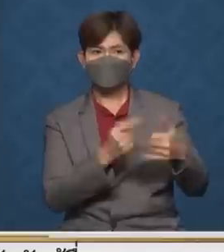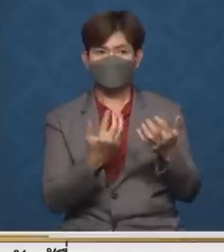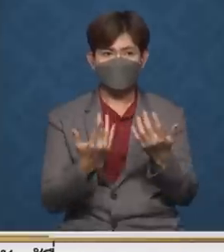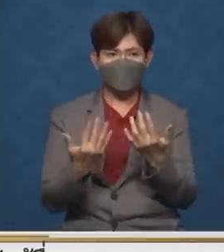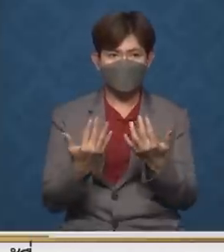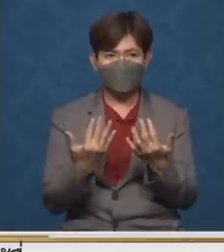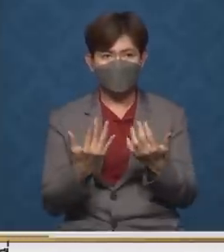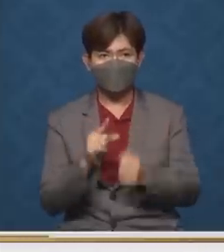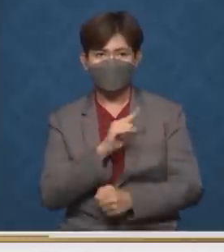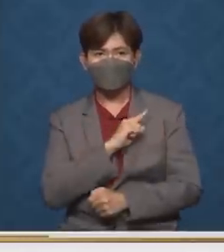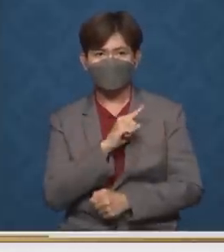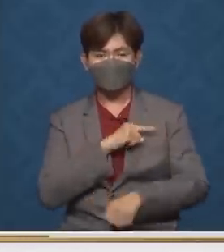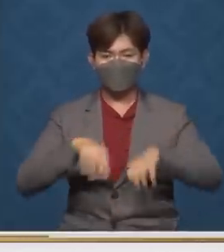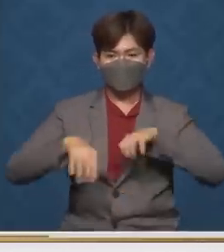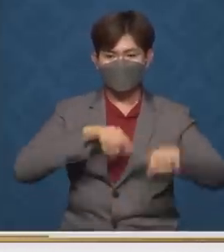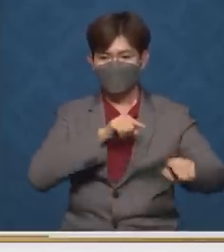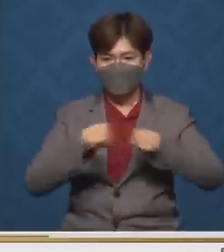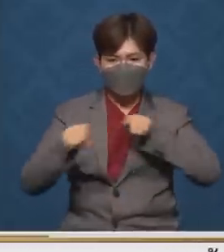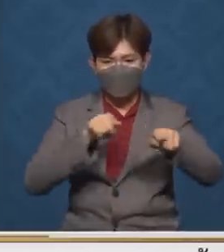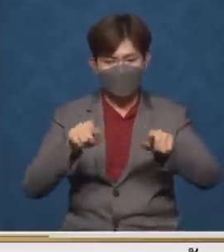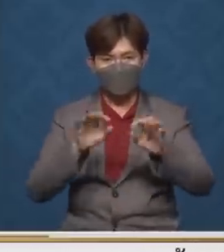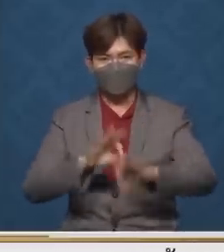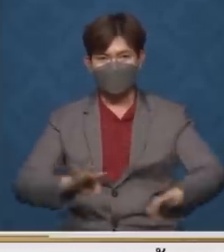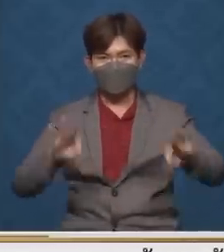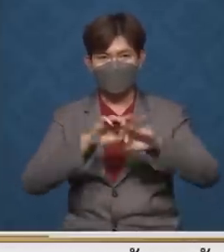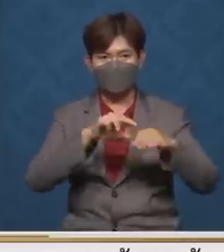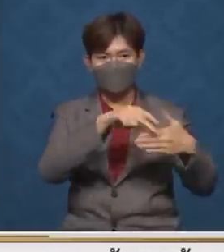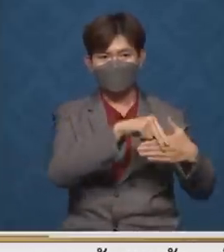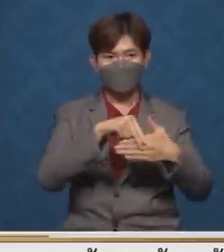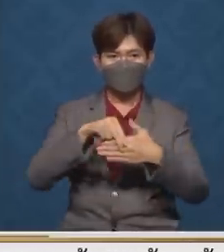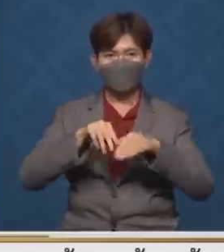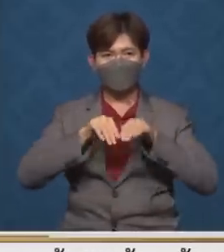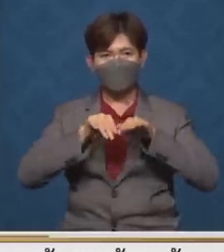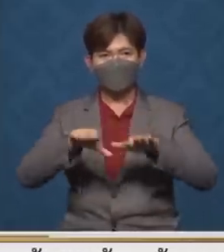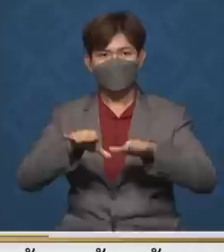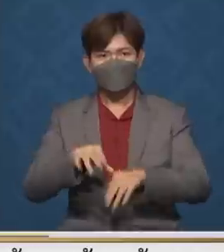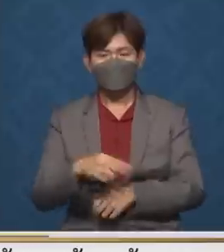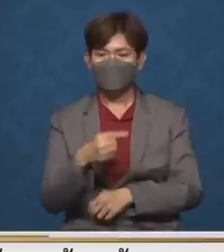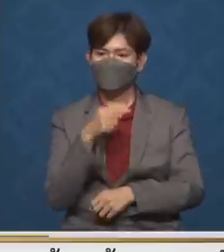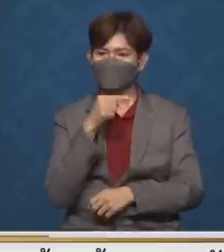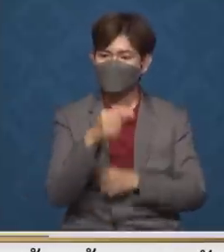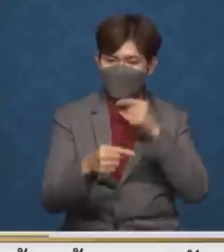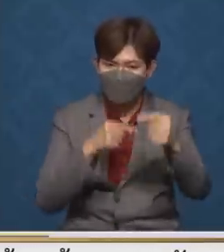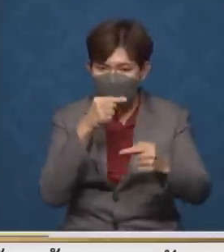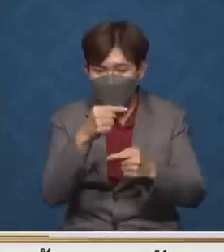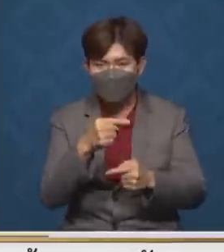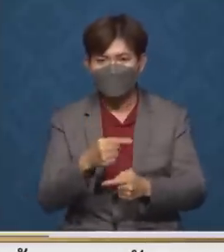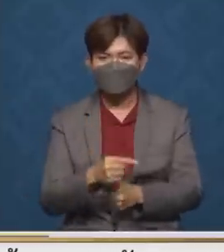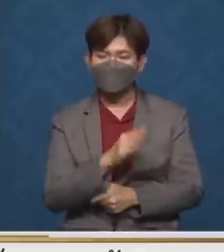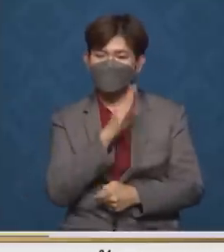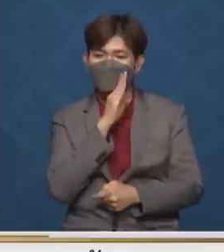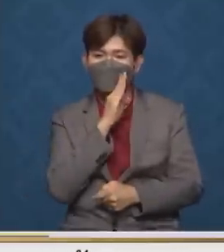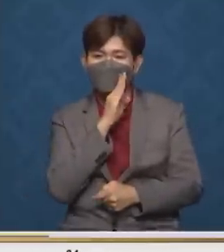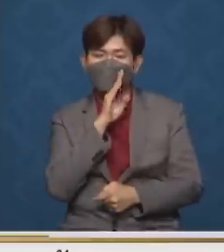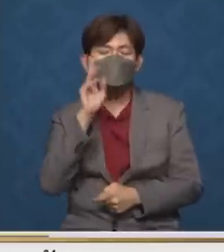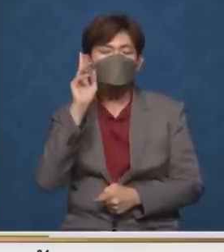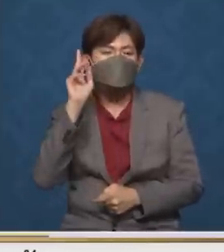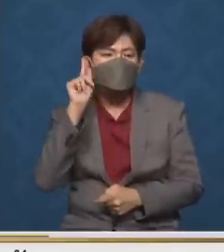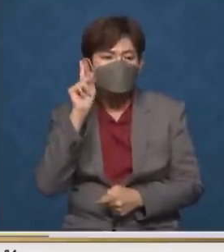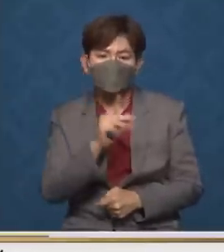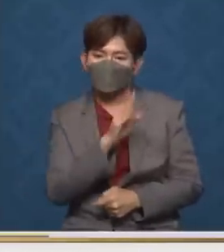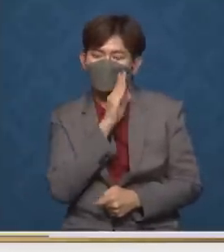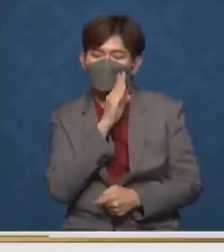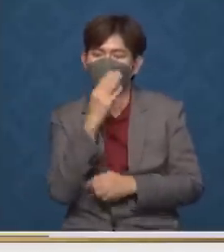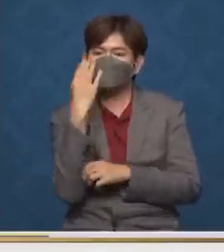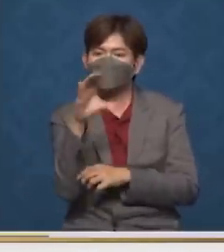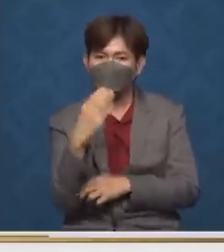วกลางตัวการสำคัญที่คอยแร์ข้อความ Espeedคอยแร Fake News และที่สำคัญครับ